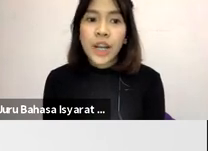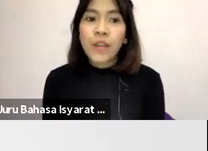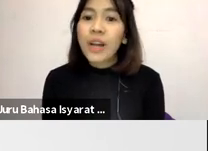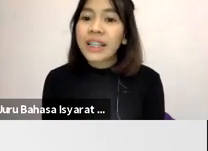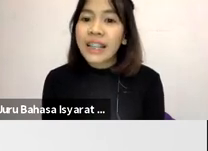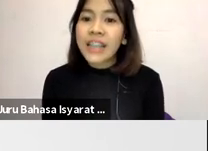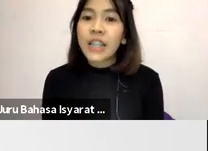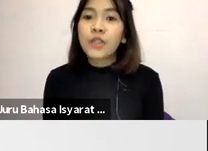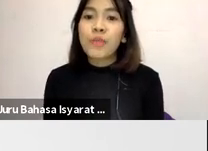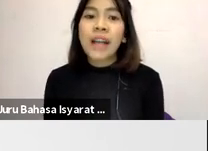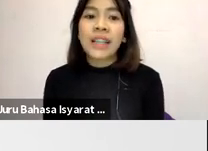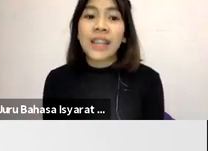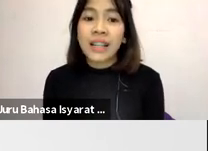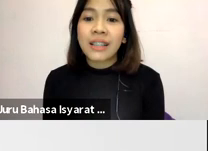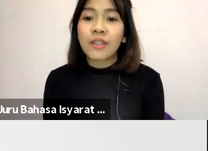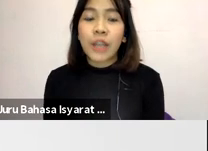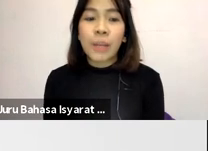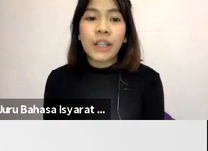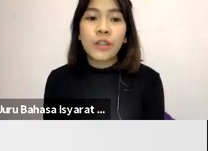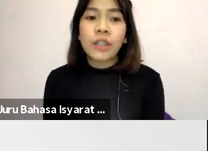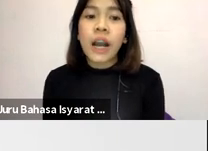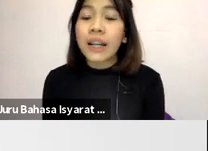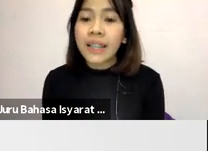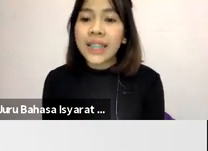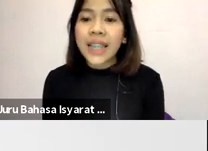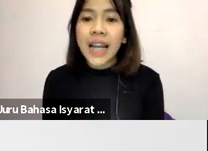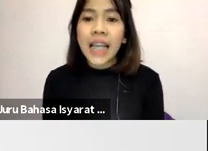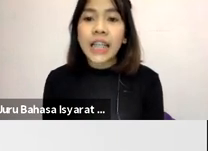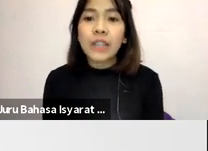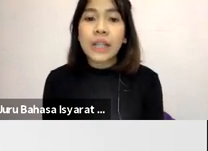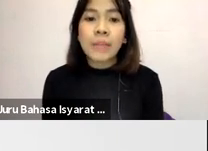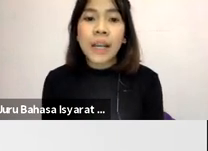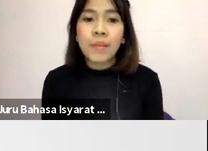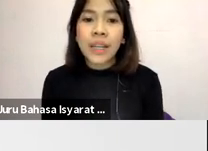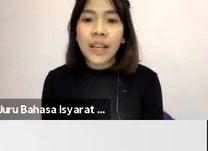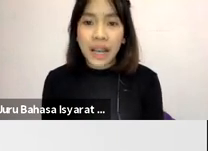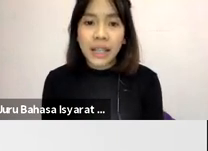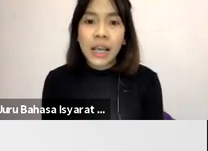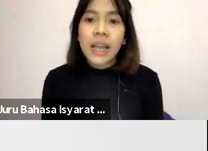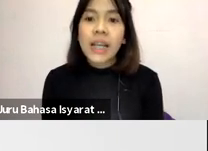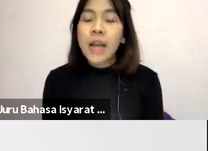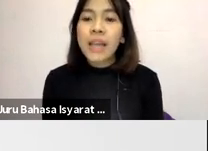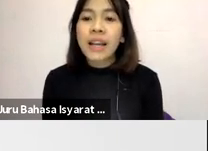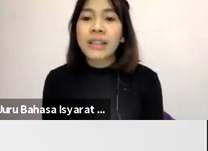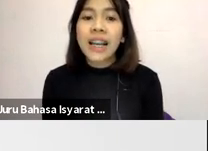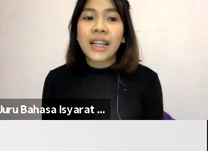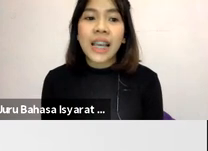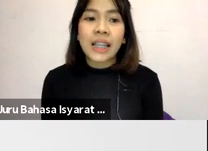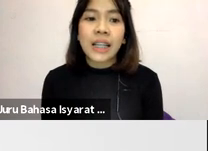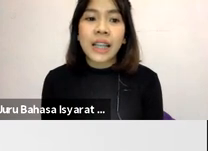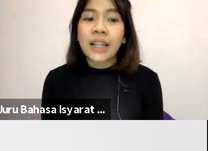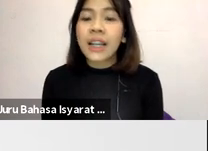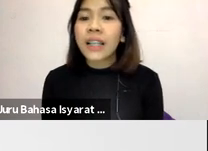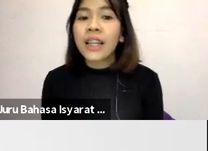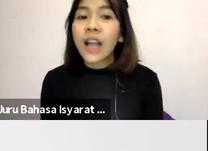kemudian kualitas dari juru bahasa isyarat terutama di Yogyakarta sekarang ini juga semakin meningkat dengan banyaknya